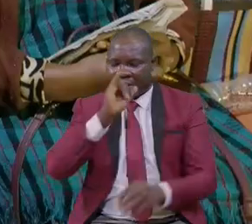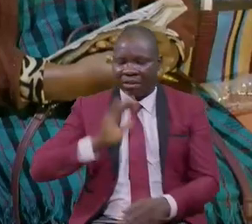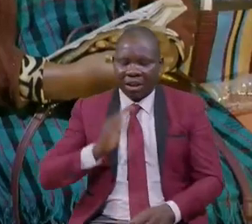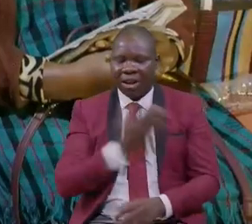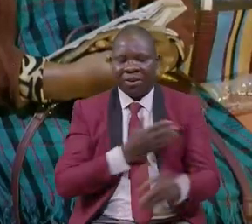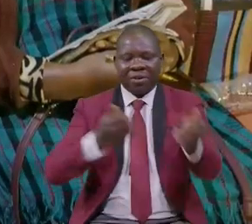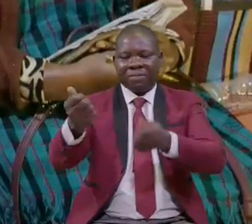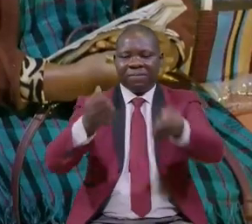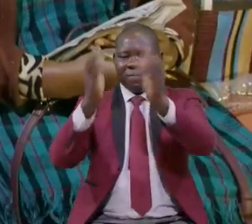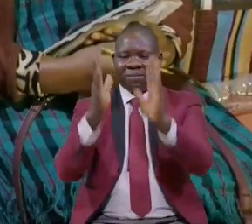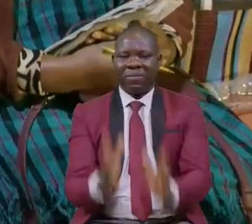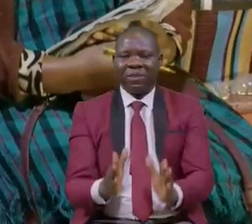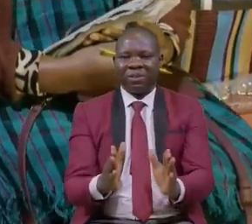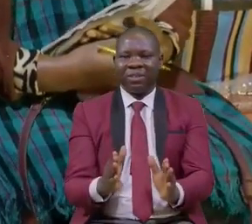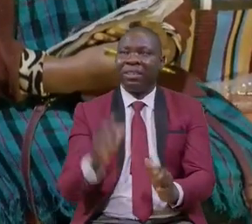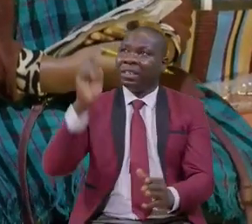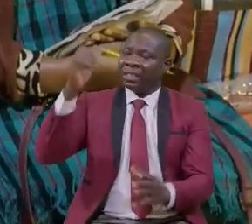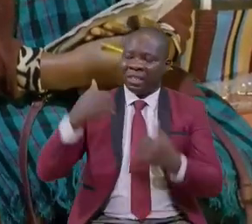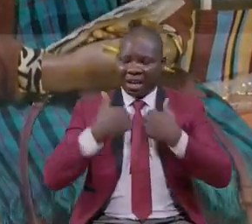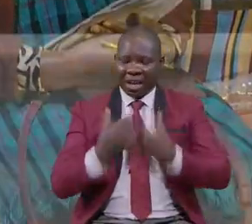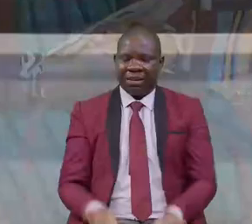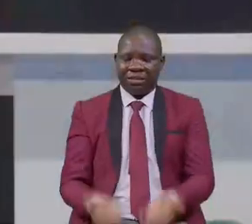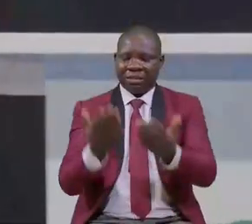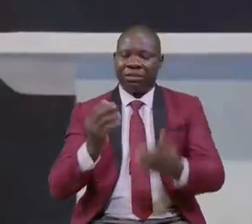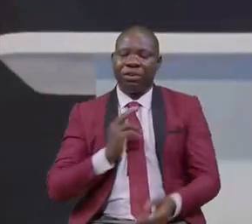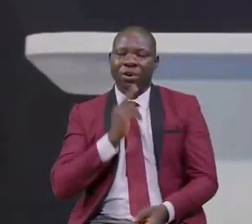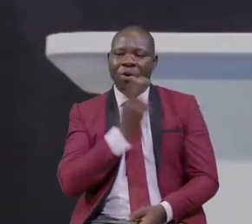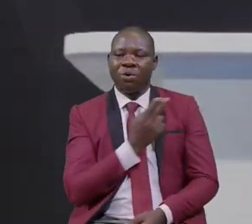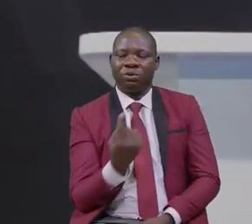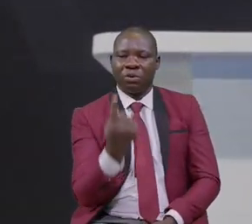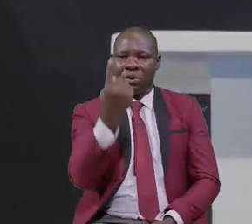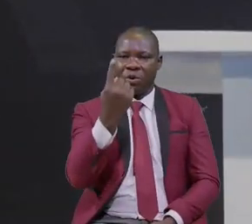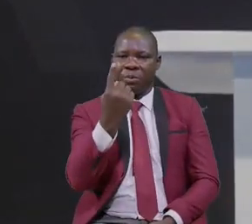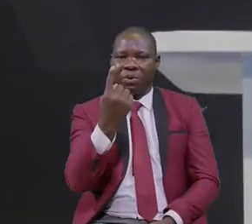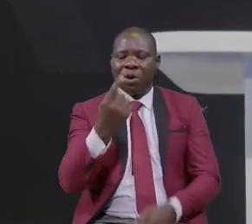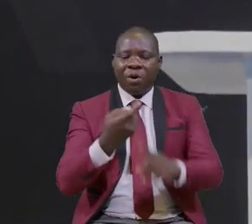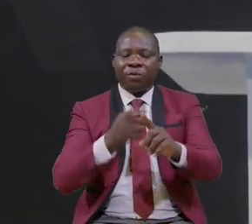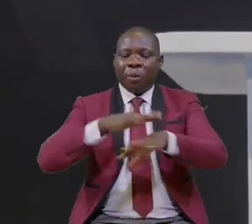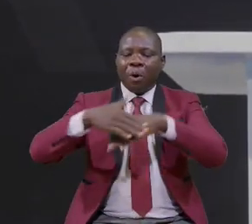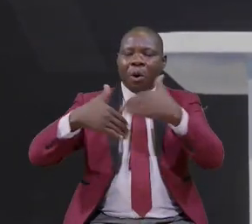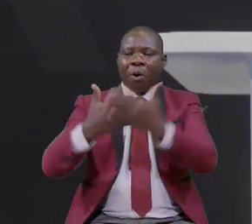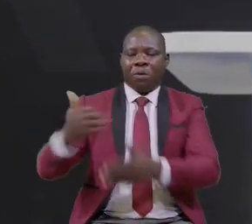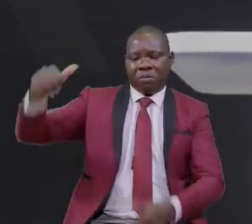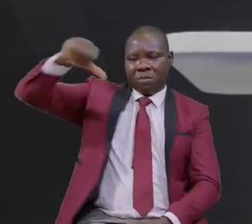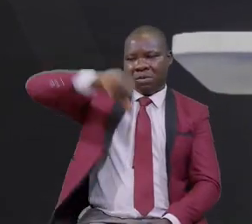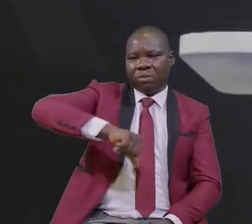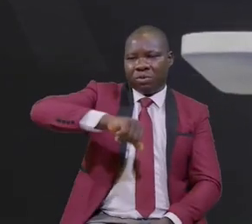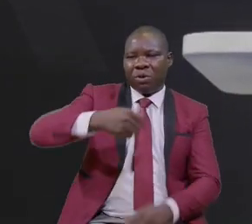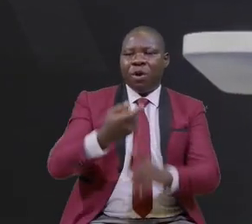pilote. Il nous a ressuscités de toutes les condamnations et